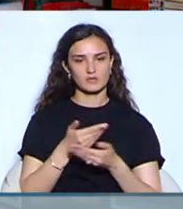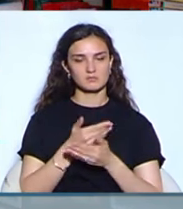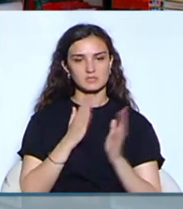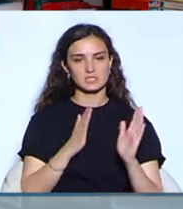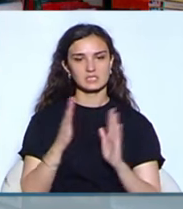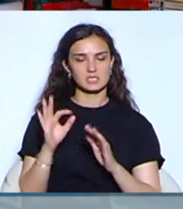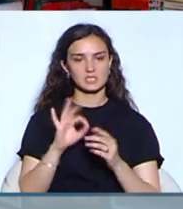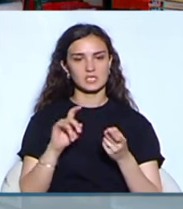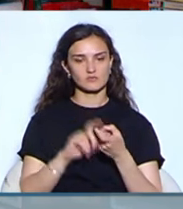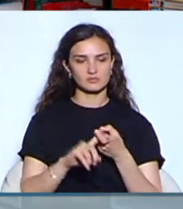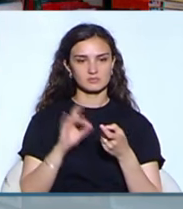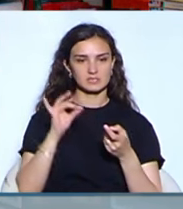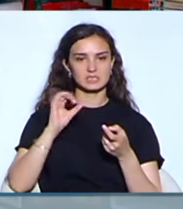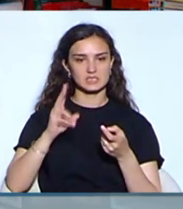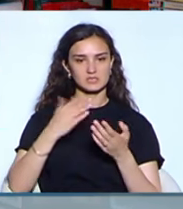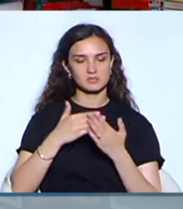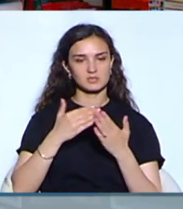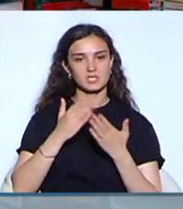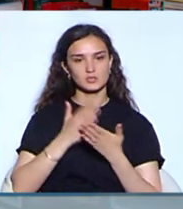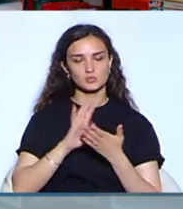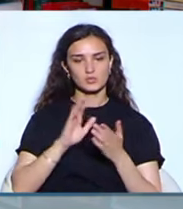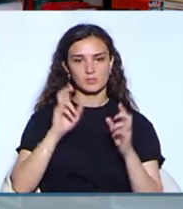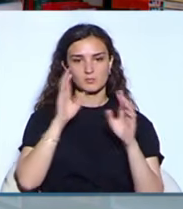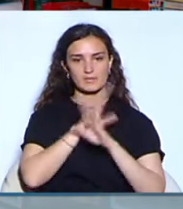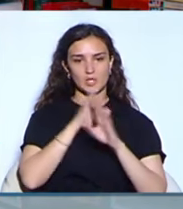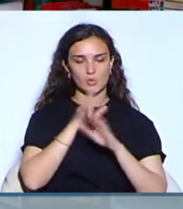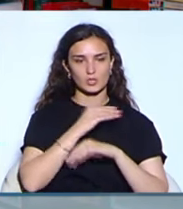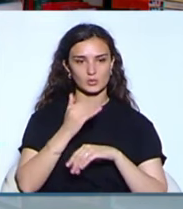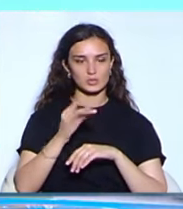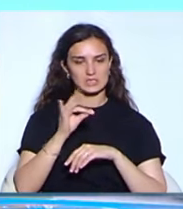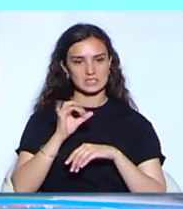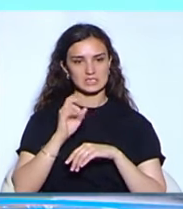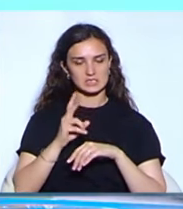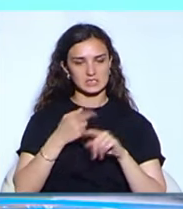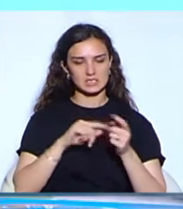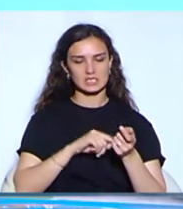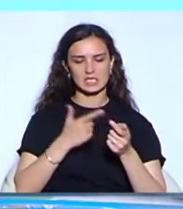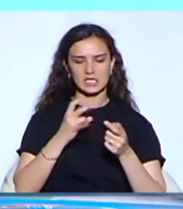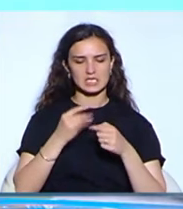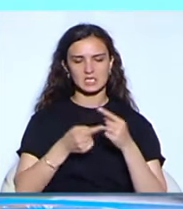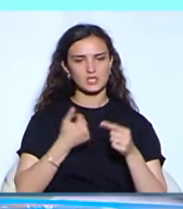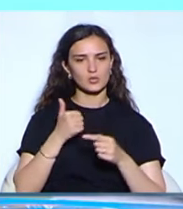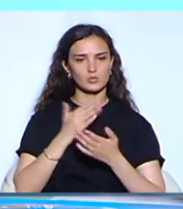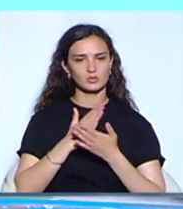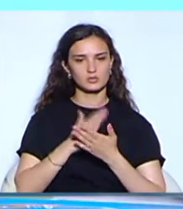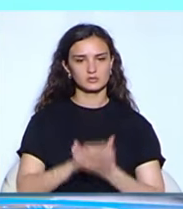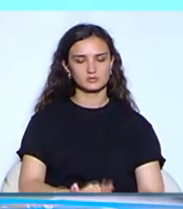წესთან დაკავშირებული რისკი, არის თუ არა ეს მაგალითად ბიოლოგიურად განსაზღვრული რისკი. გენეტიკა როგორი რისკია,